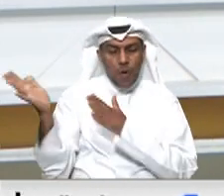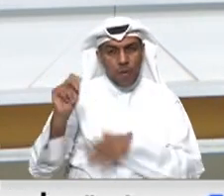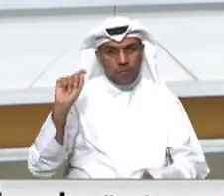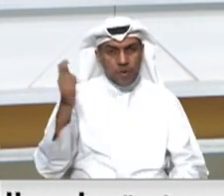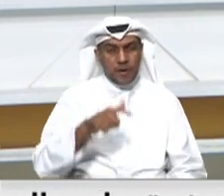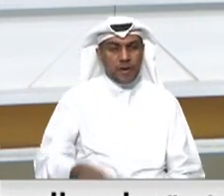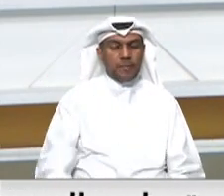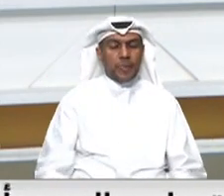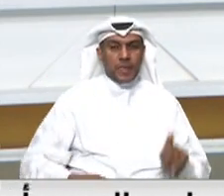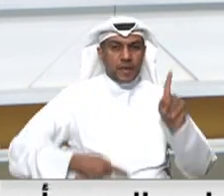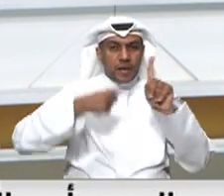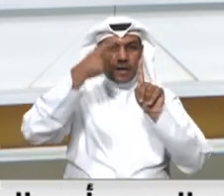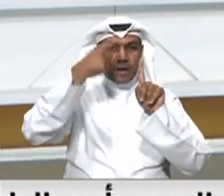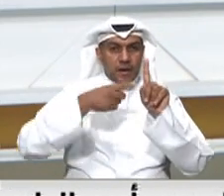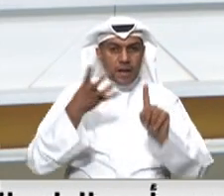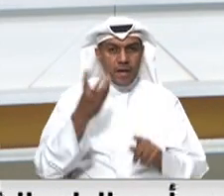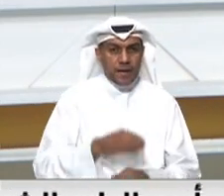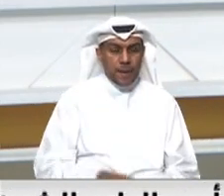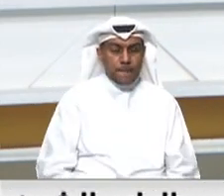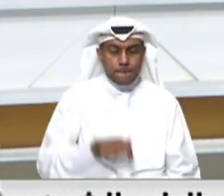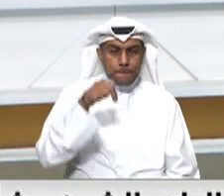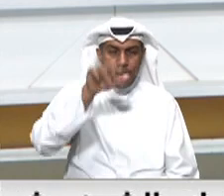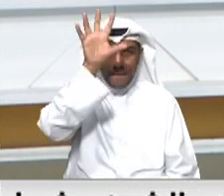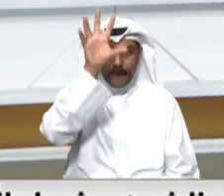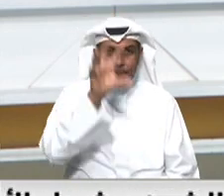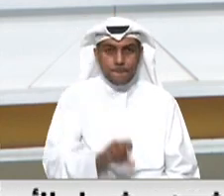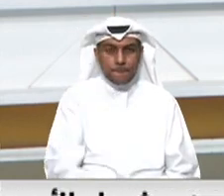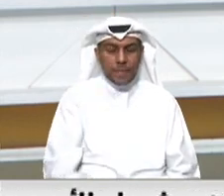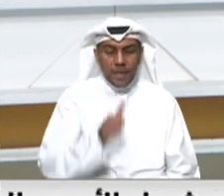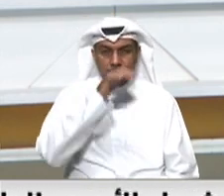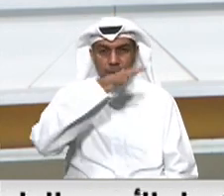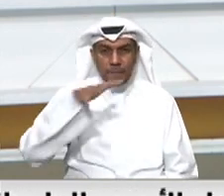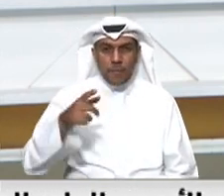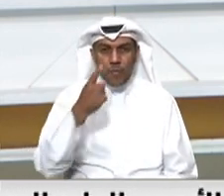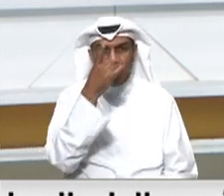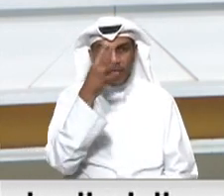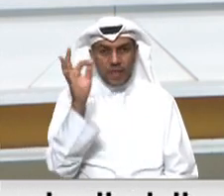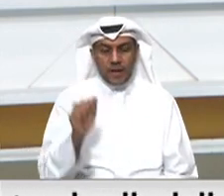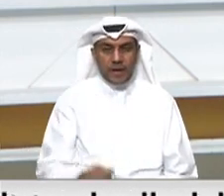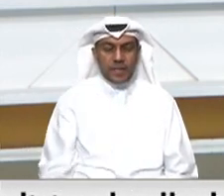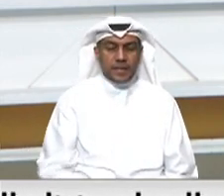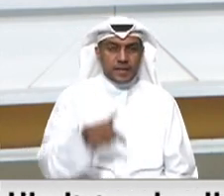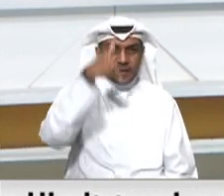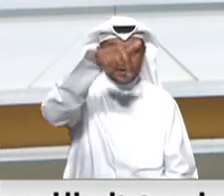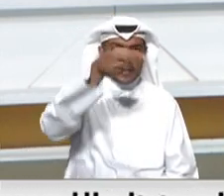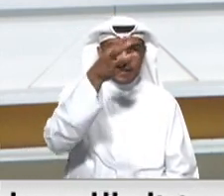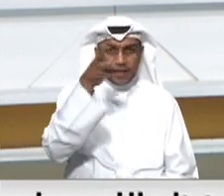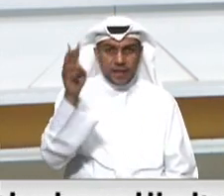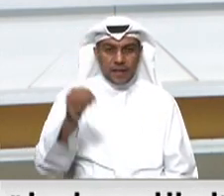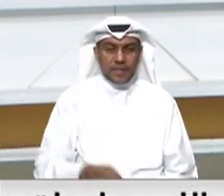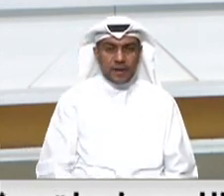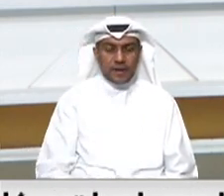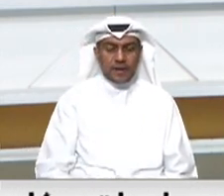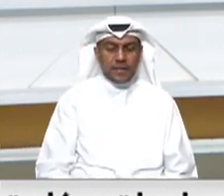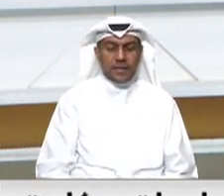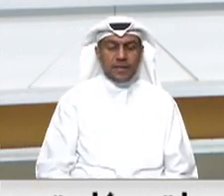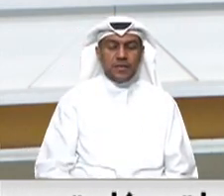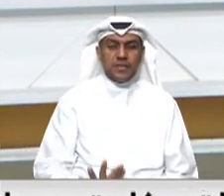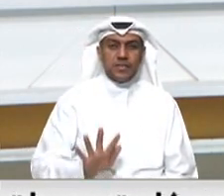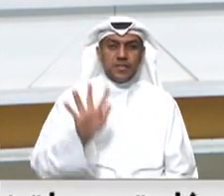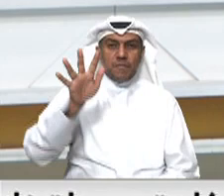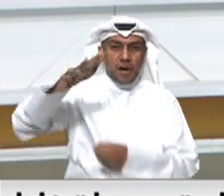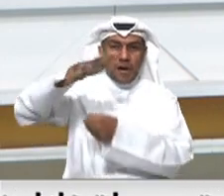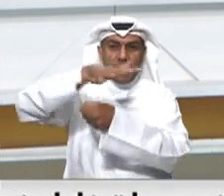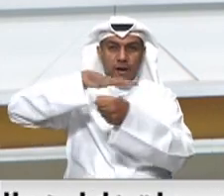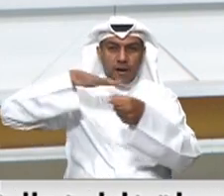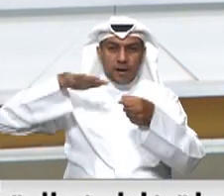ودرجات الحرارة نتوقع في منتصف هذه الليلة مناطق الساحلية ما بين 31 إلى 36 درجة مئوية، زرنا الشمالية